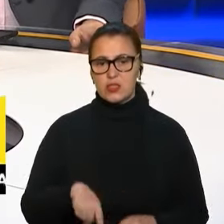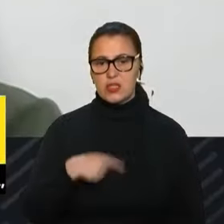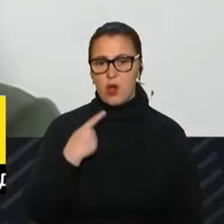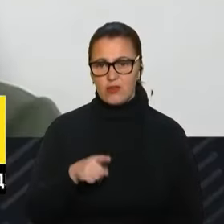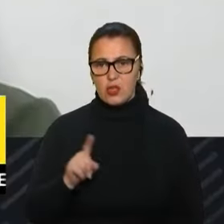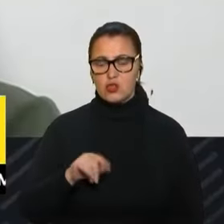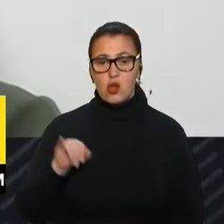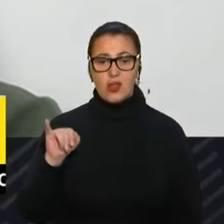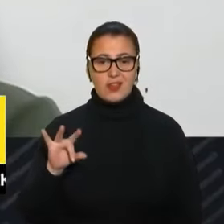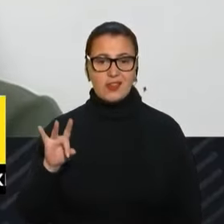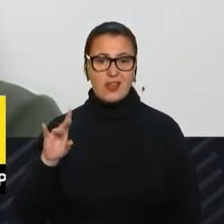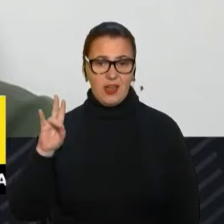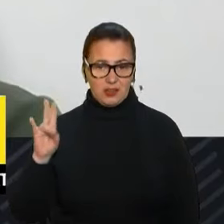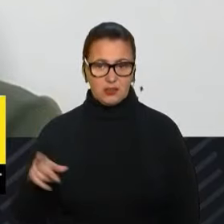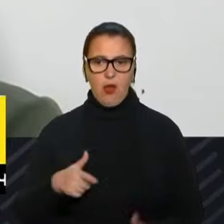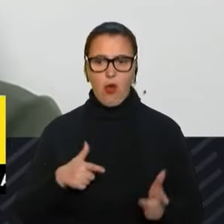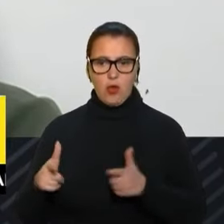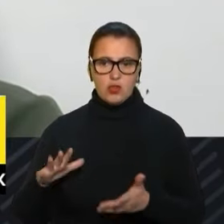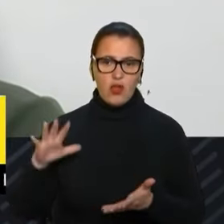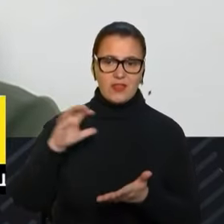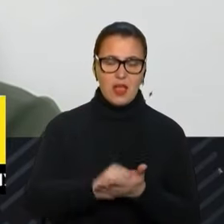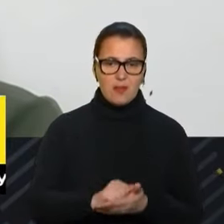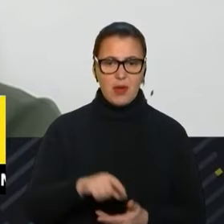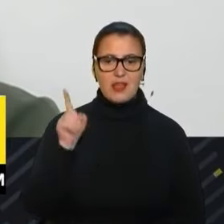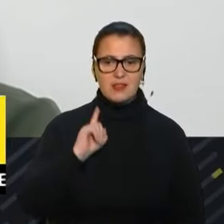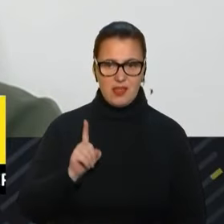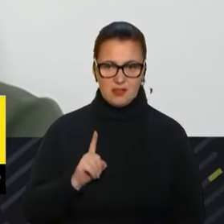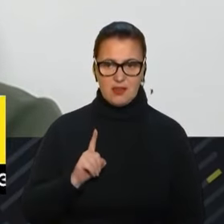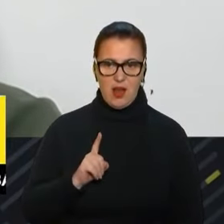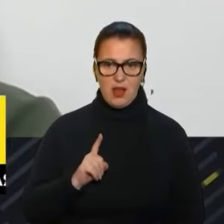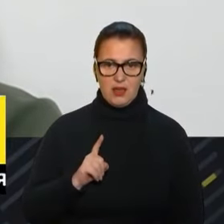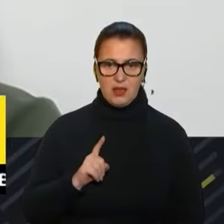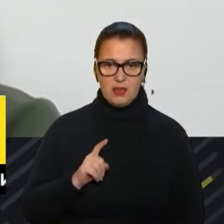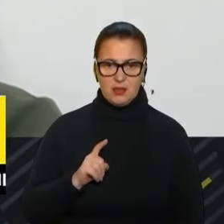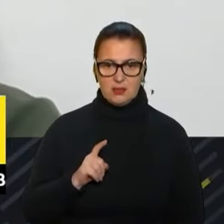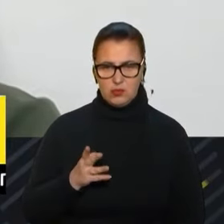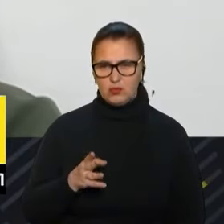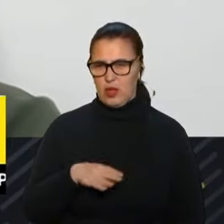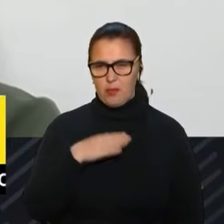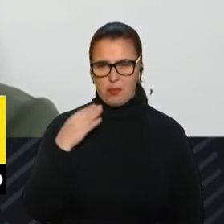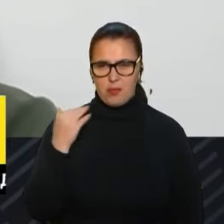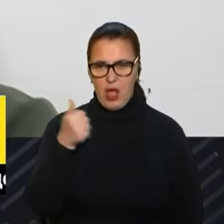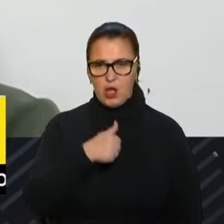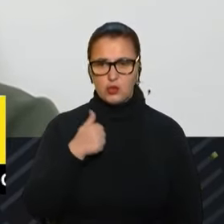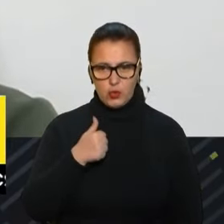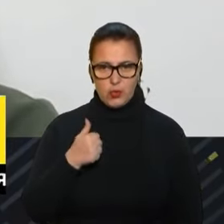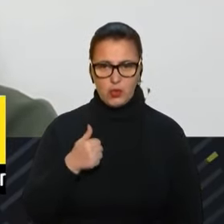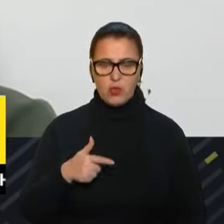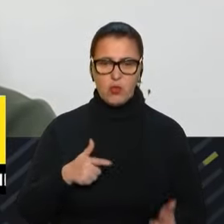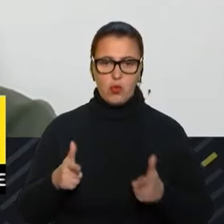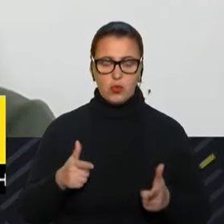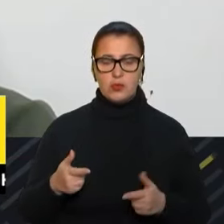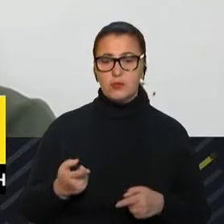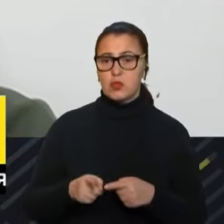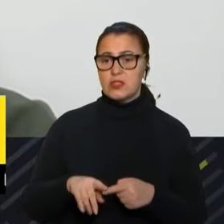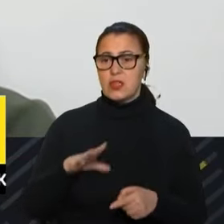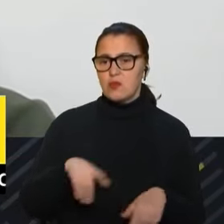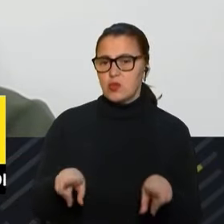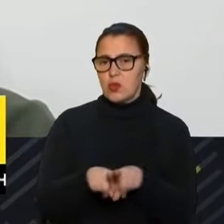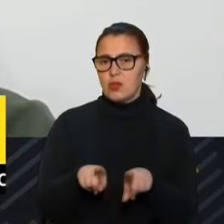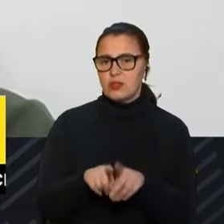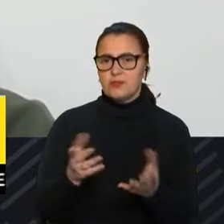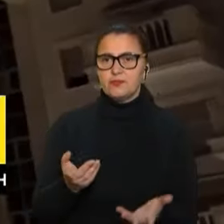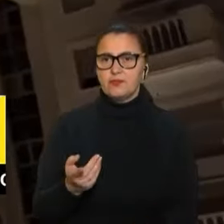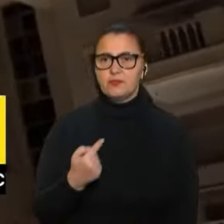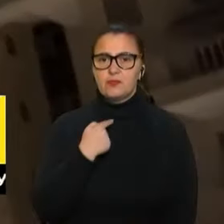Иран готов напасть на Израиль, осуществит это на протяжении уже многих лет, но, знаете, это было похоже на голос